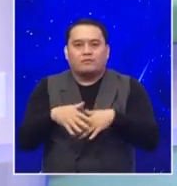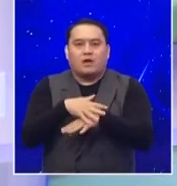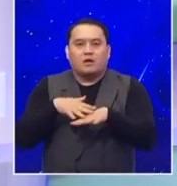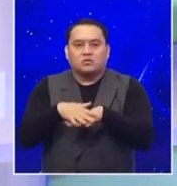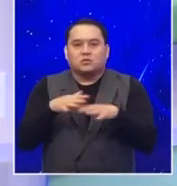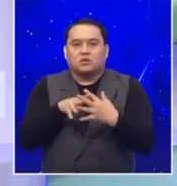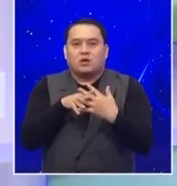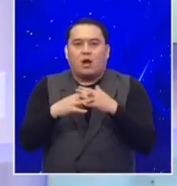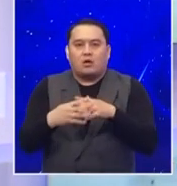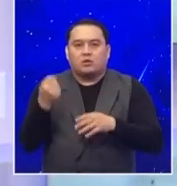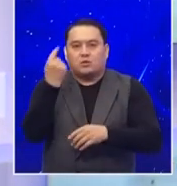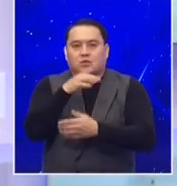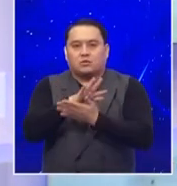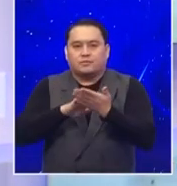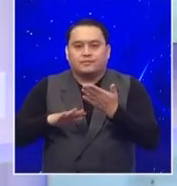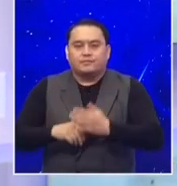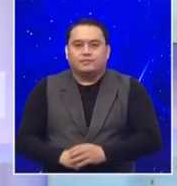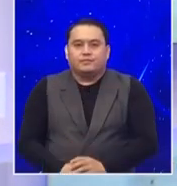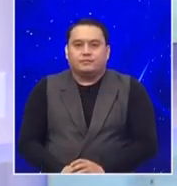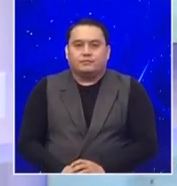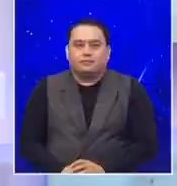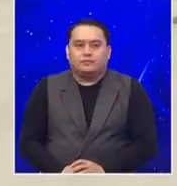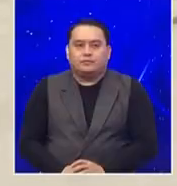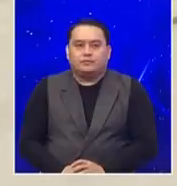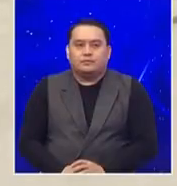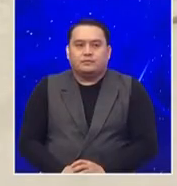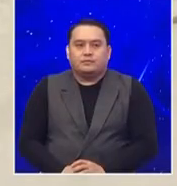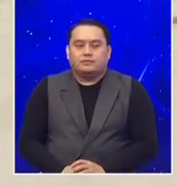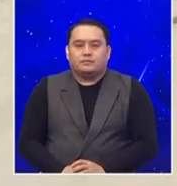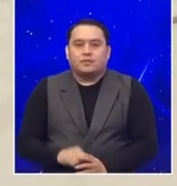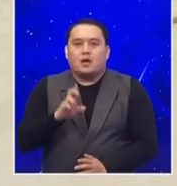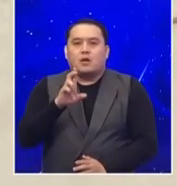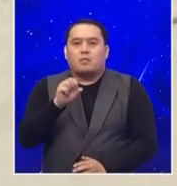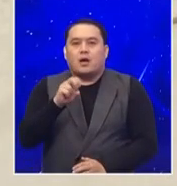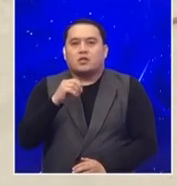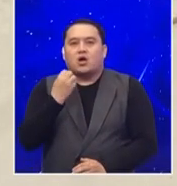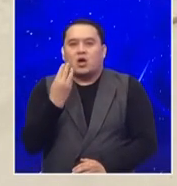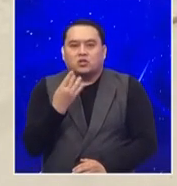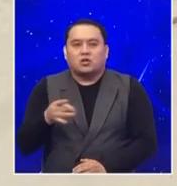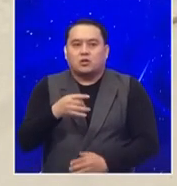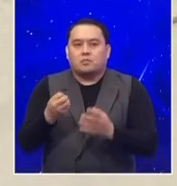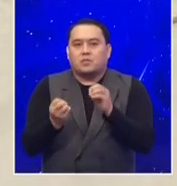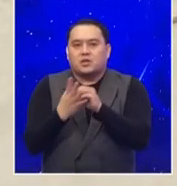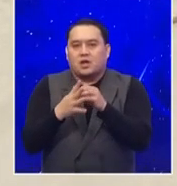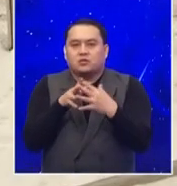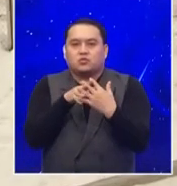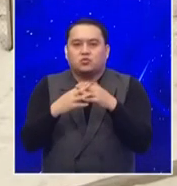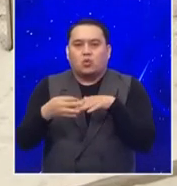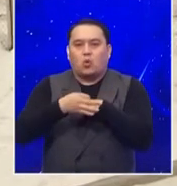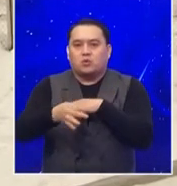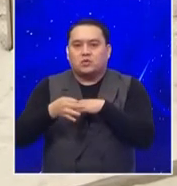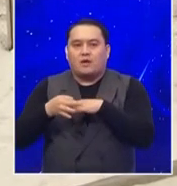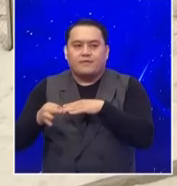в этом регионе, узнаем из материалов сюжета. В Балхашском районе насчитывается 15 сельских округов.